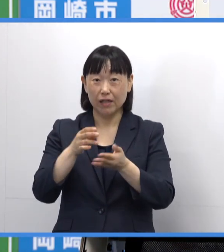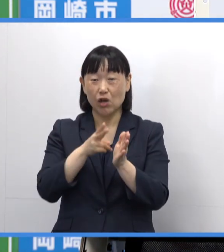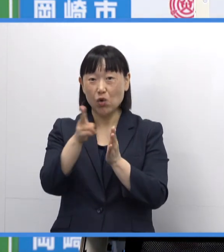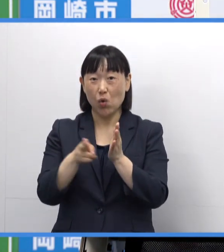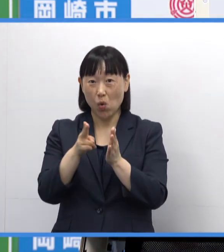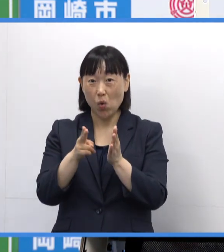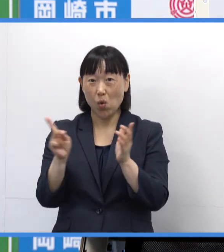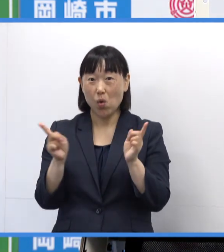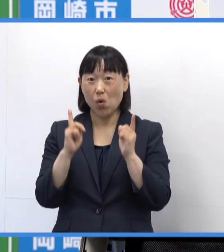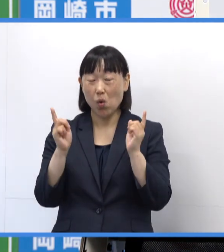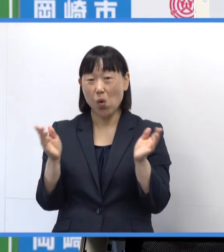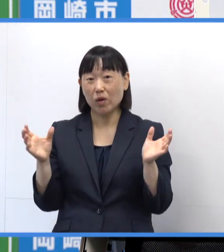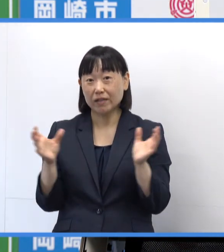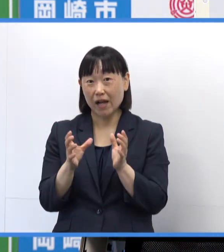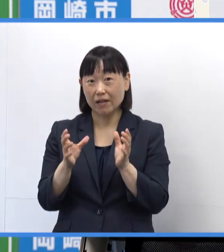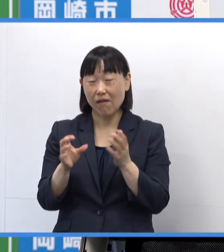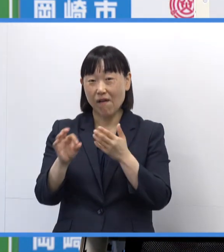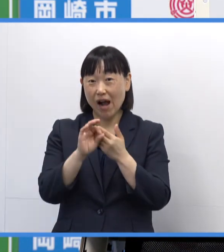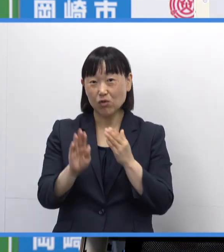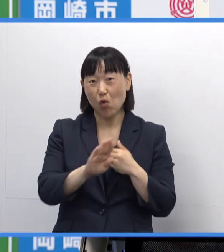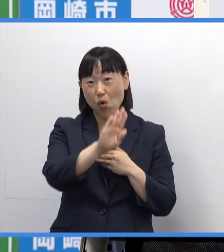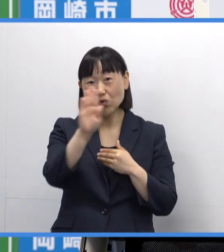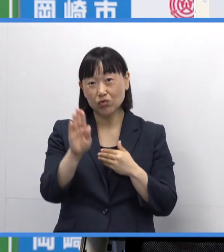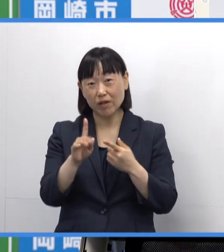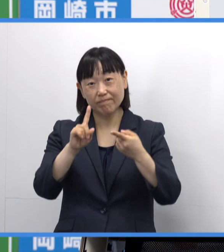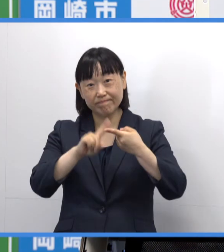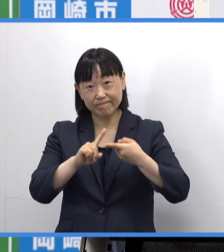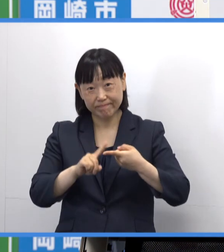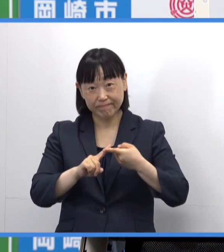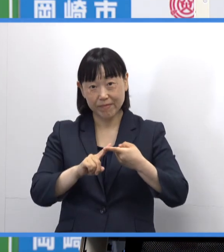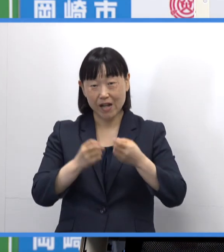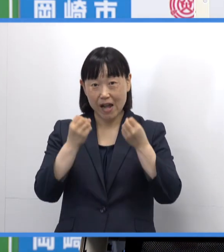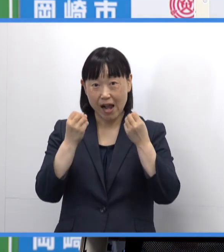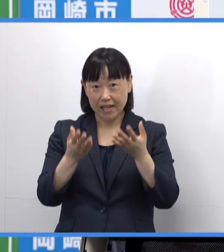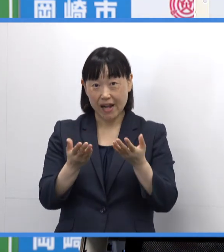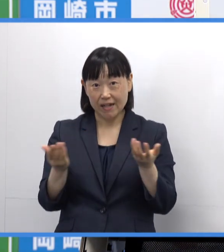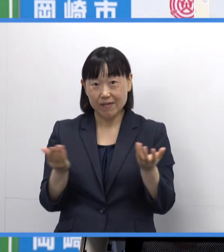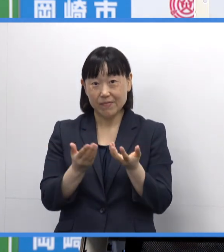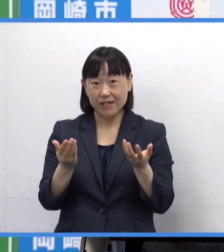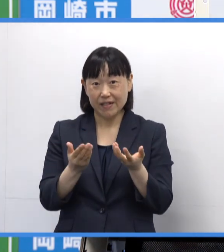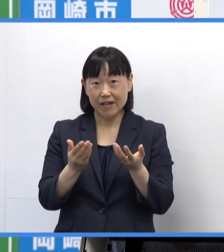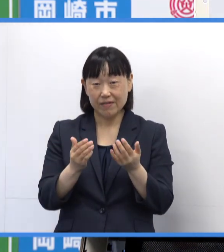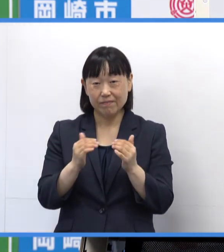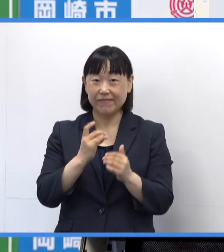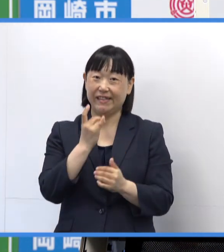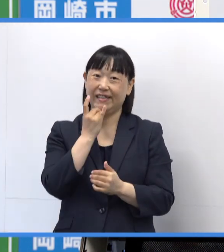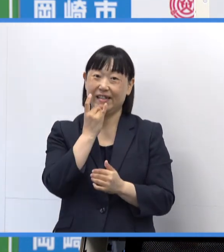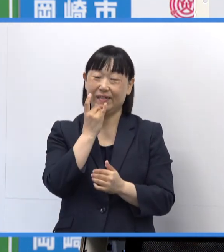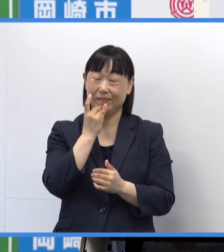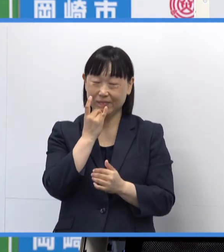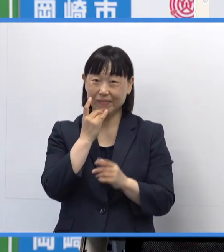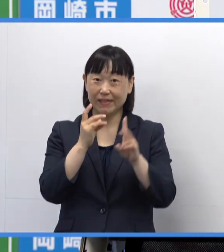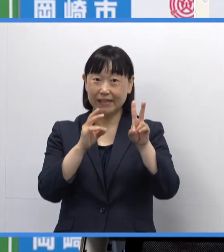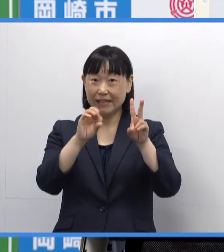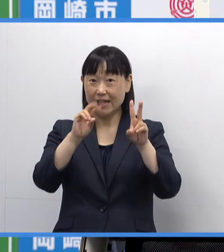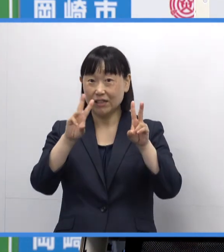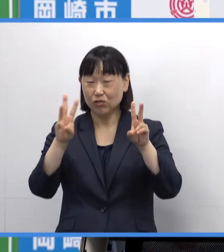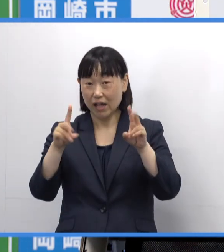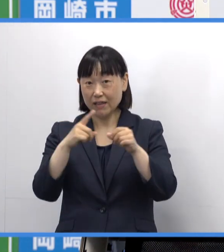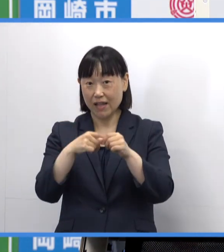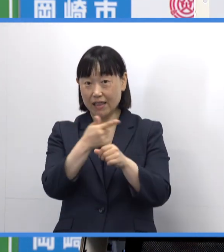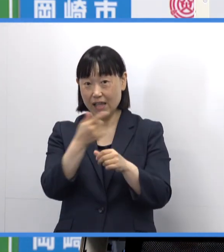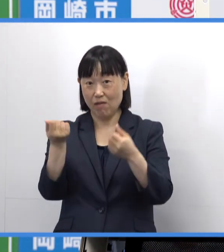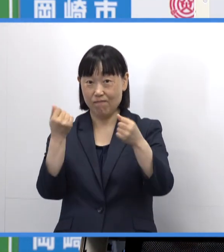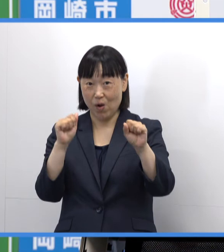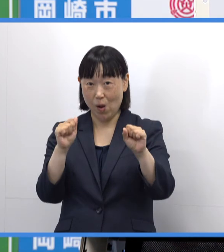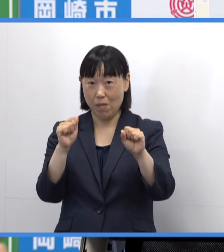間ならではの新しいビジネスの発生にも期待しております。2023年の大河ドラマの放送開